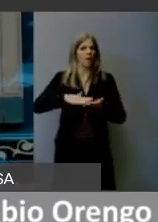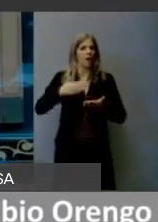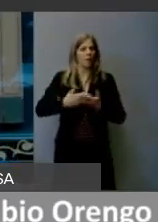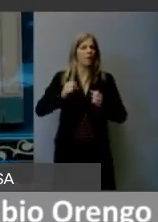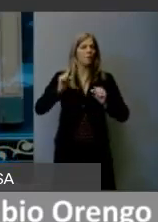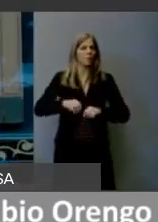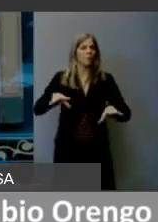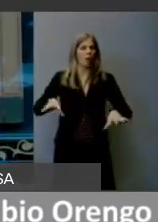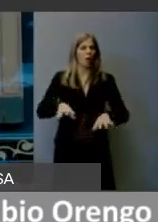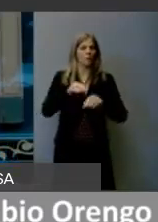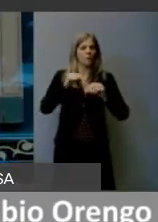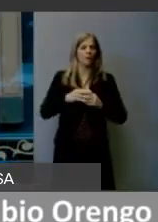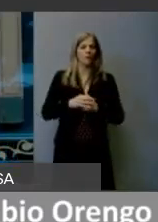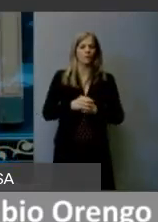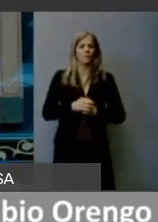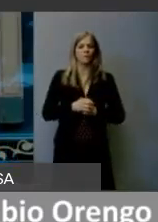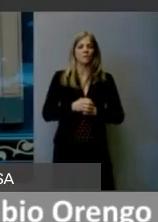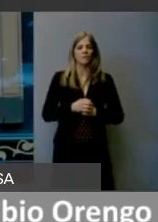cominciare.